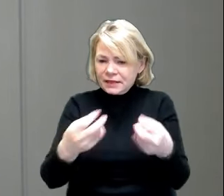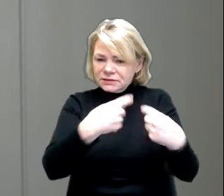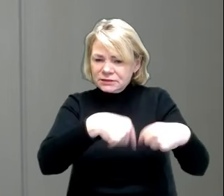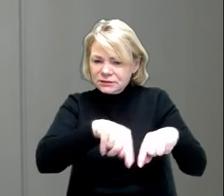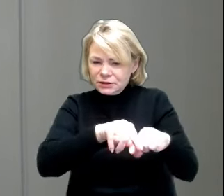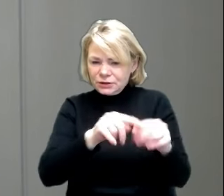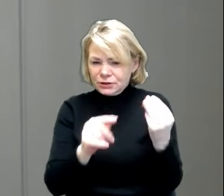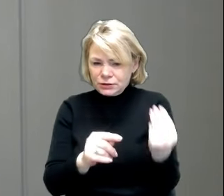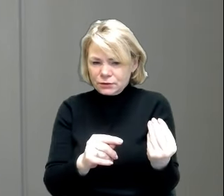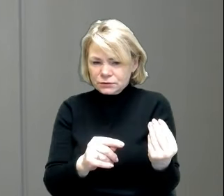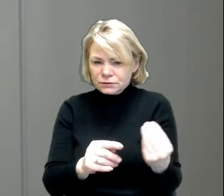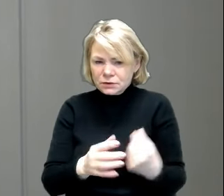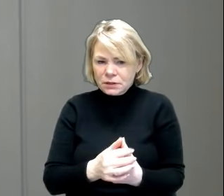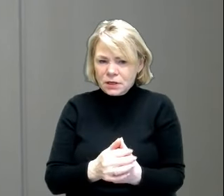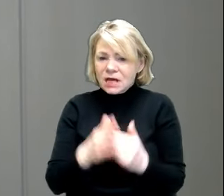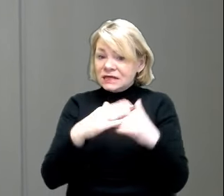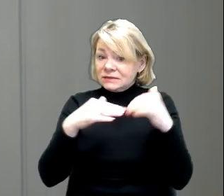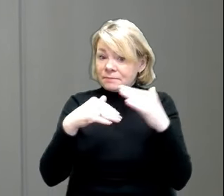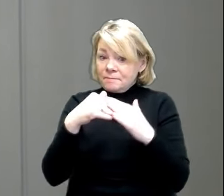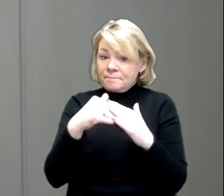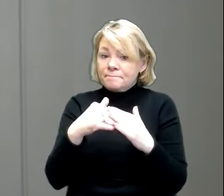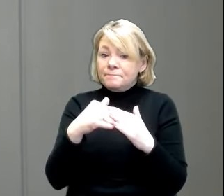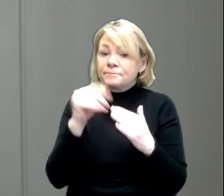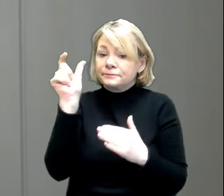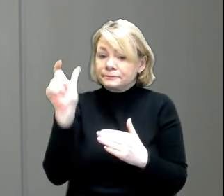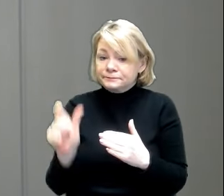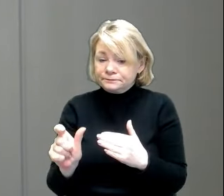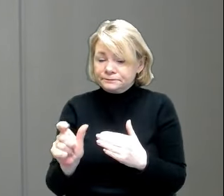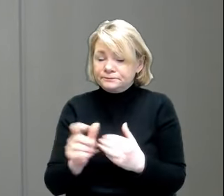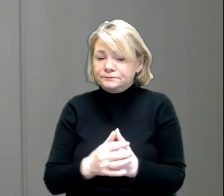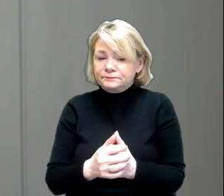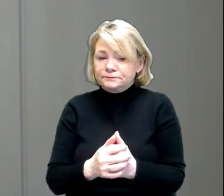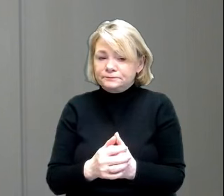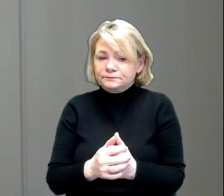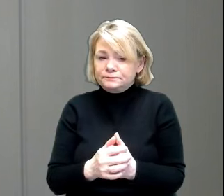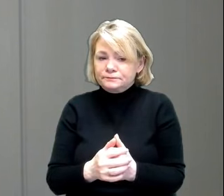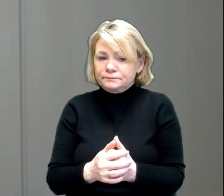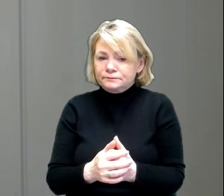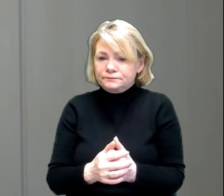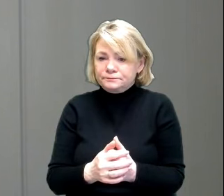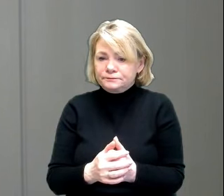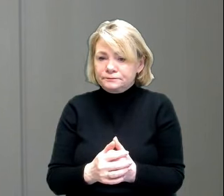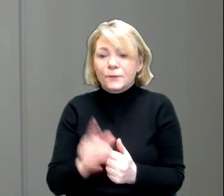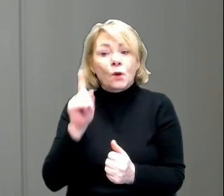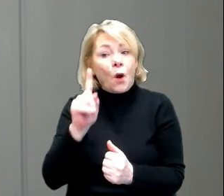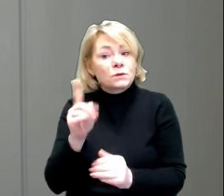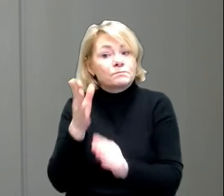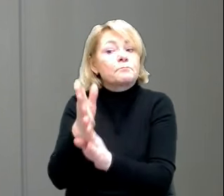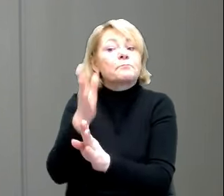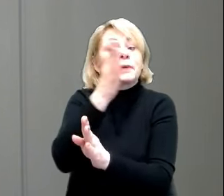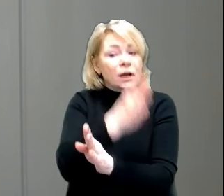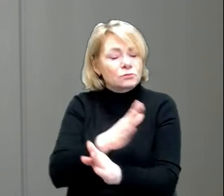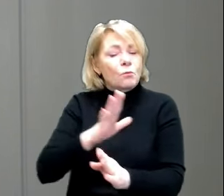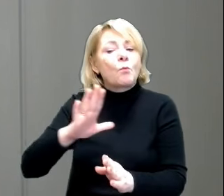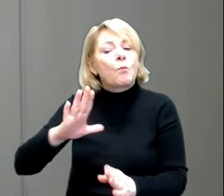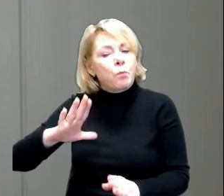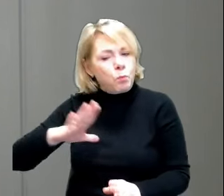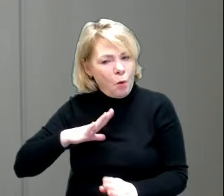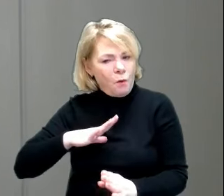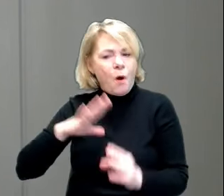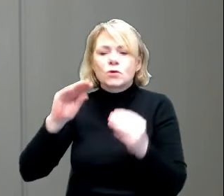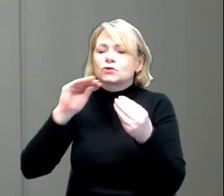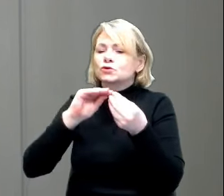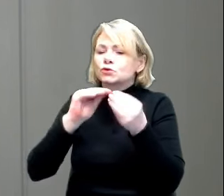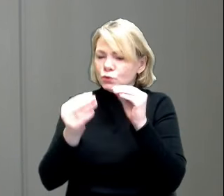skyriaus specialistas nors prieš tai buvo sutarta kad vienokiom ar kitokiom sąlygom bus